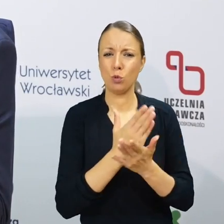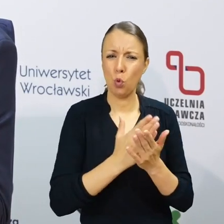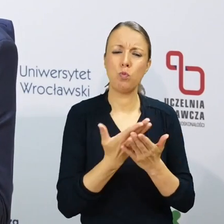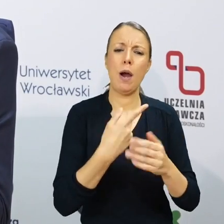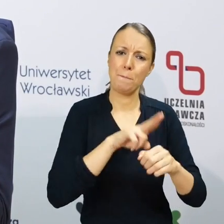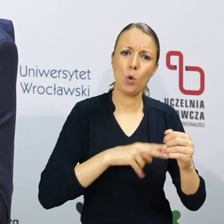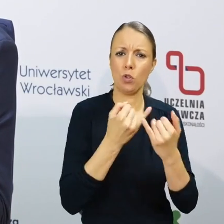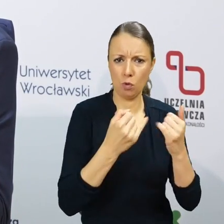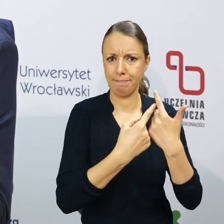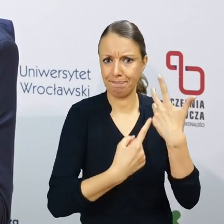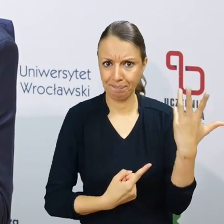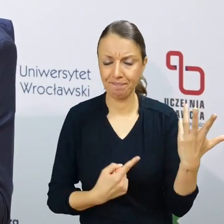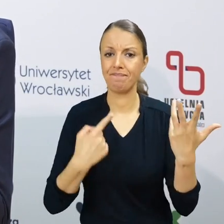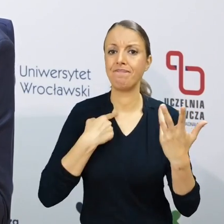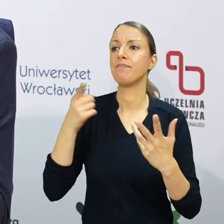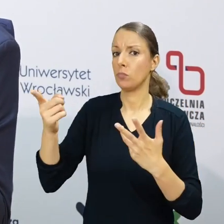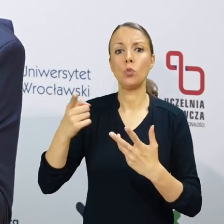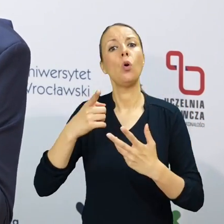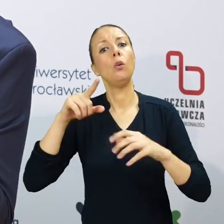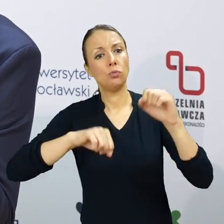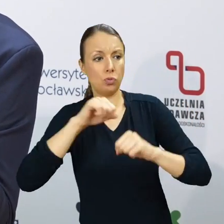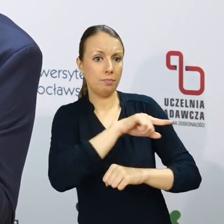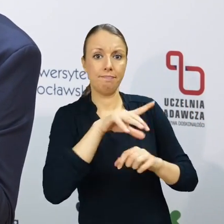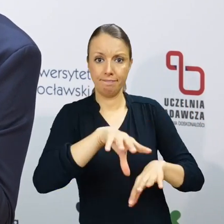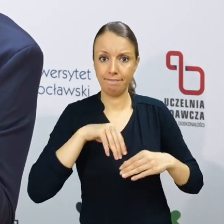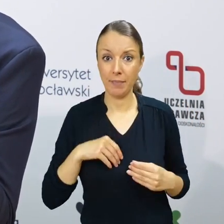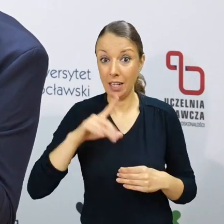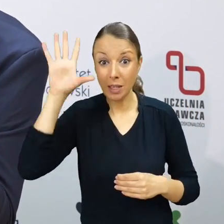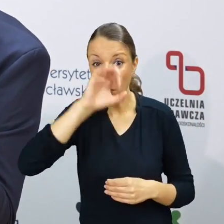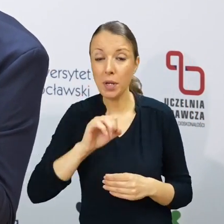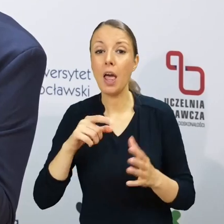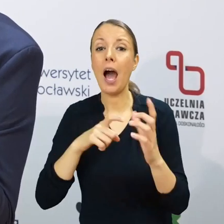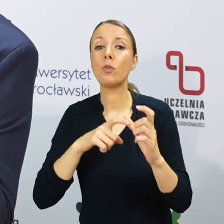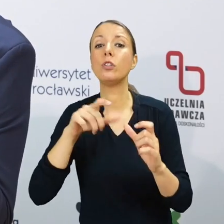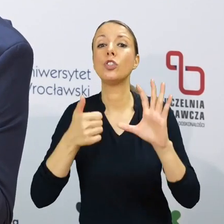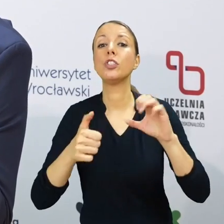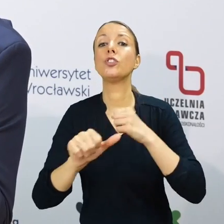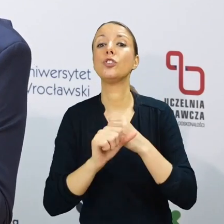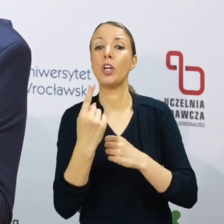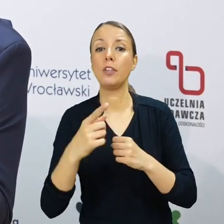zapominając o tym, że zgodnie z artykułem 31 ustęp 3 Konstytucji